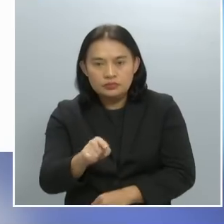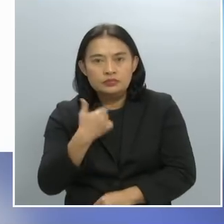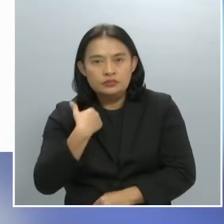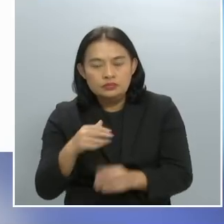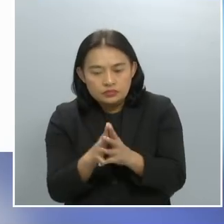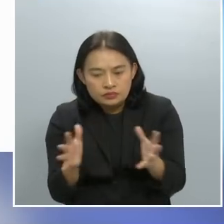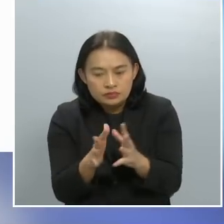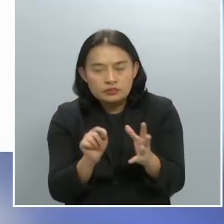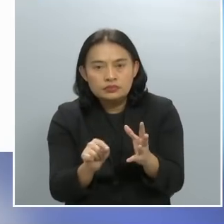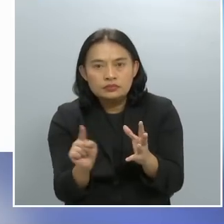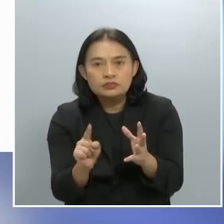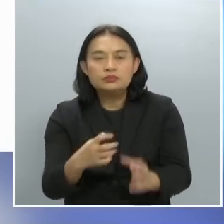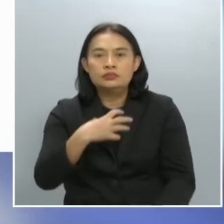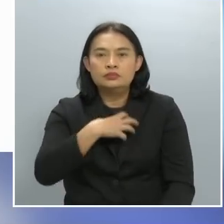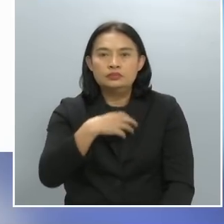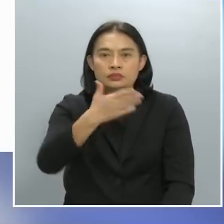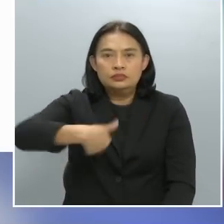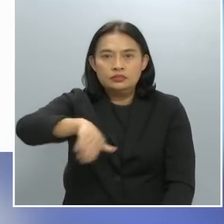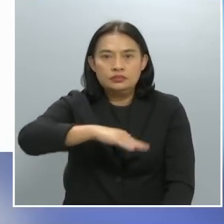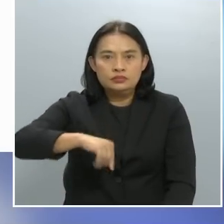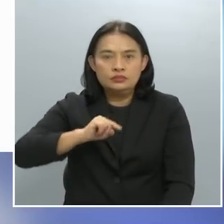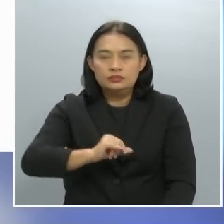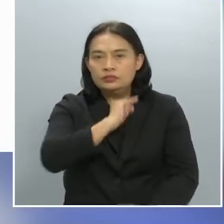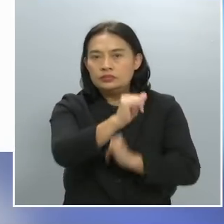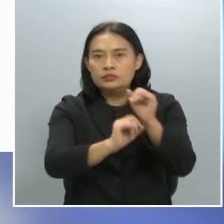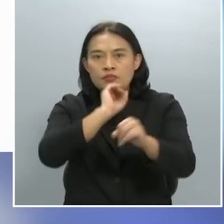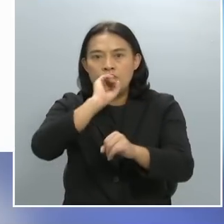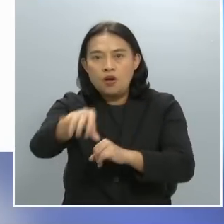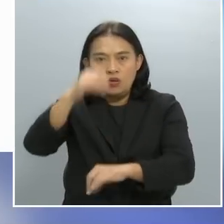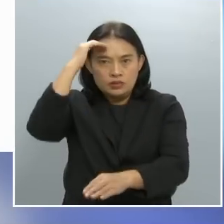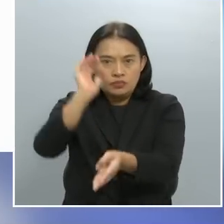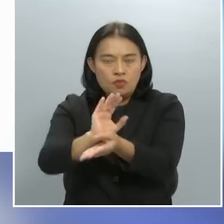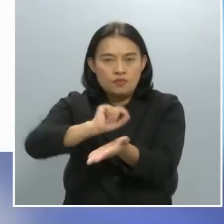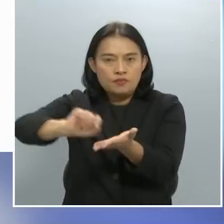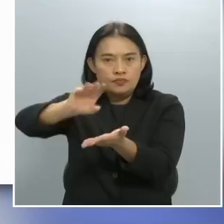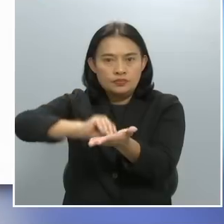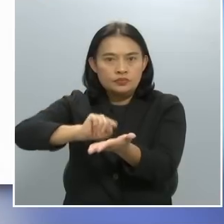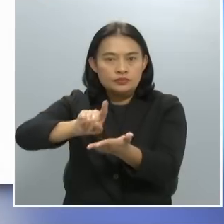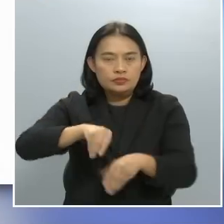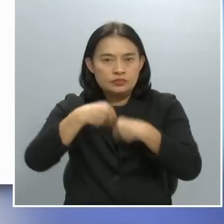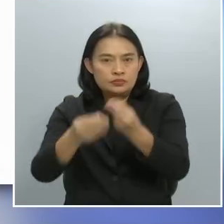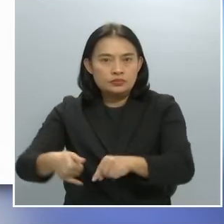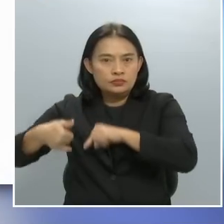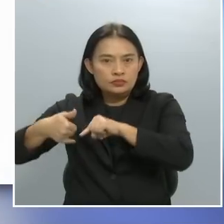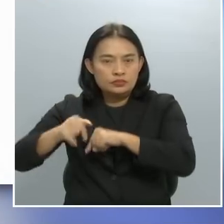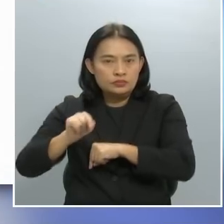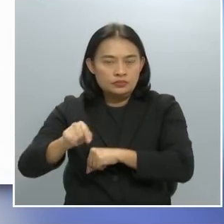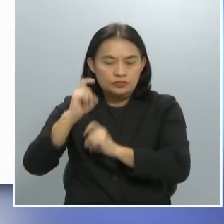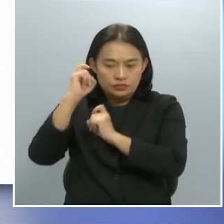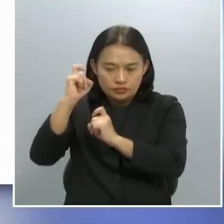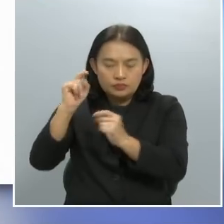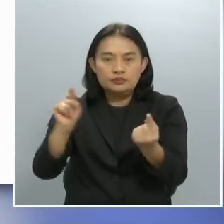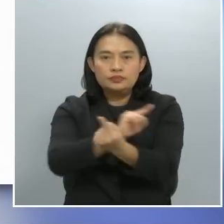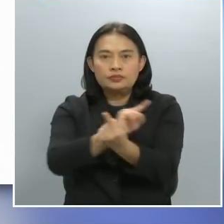ว่านี้เราอยากให้ทุกคนที่โดนรวมตัวกันไปแจ้งความหรือทำอะไรสักอย่างเพราะนี่มันคือภัยสังคมชัดๆ